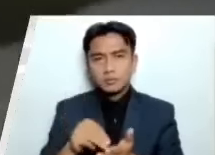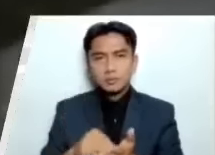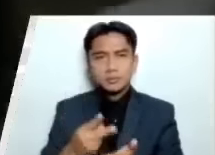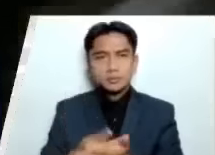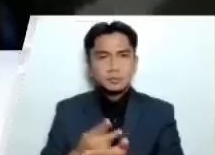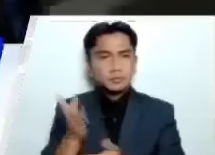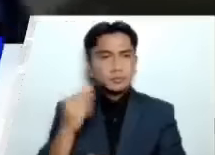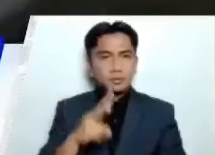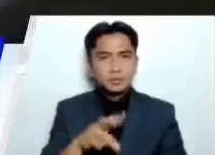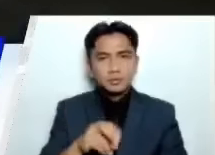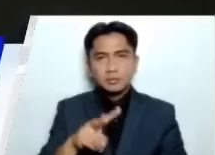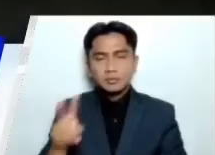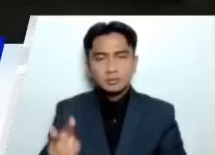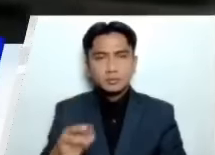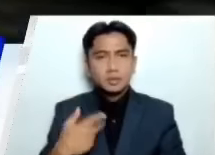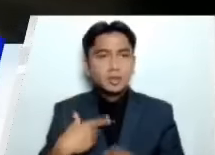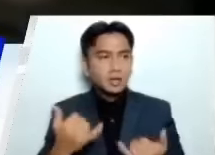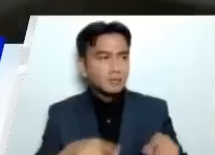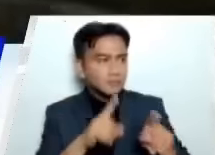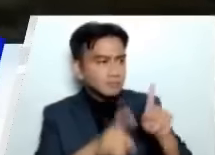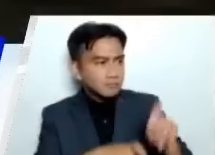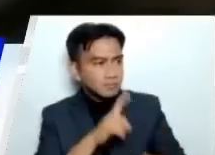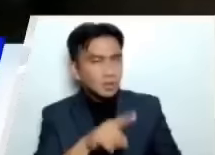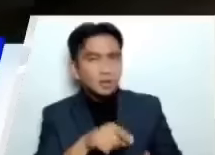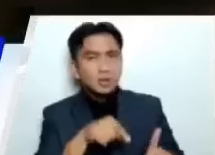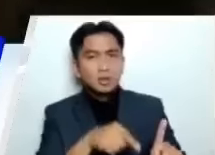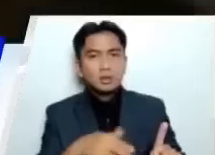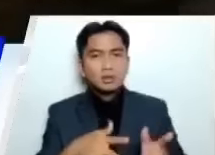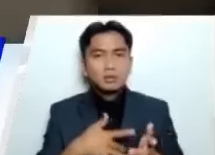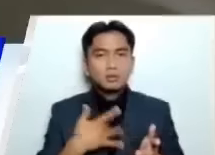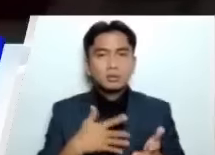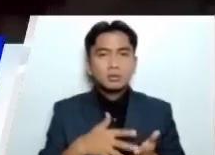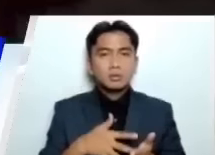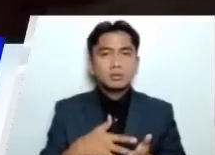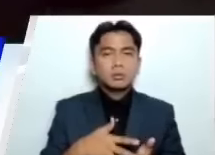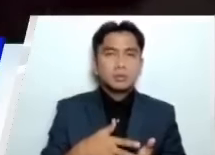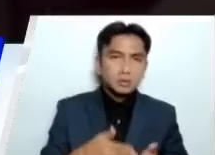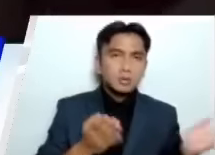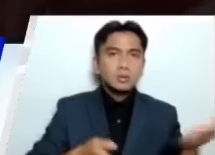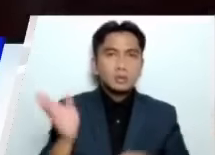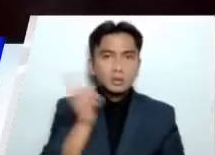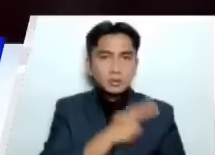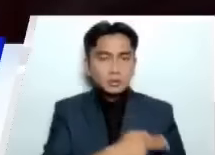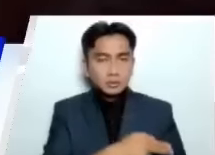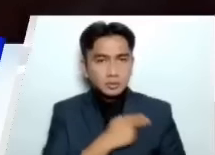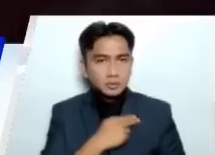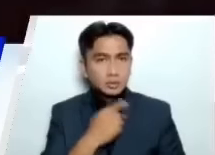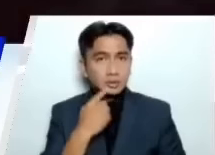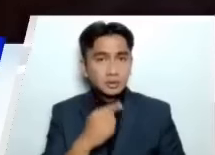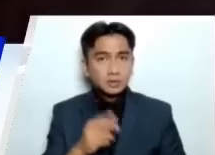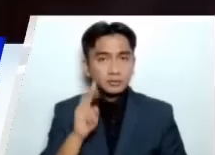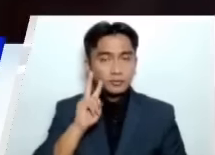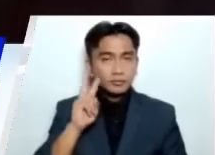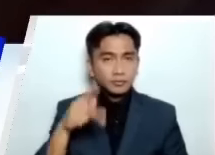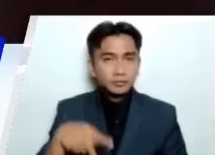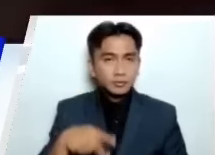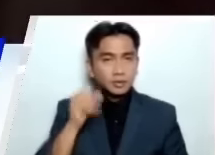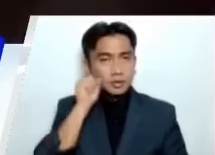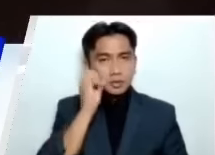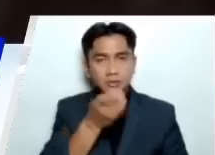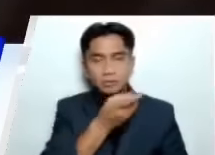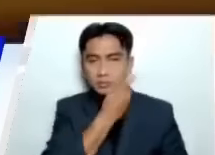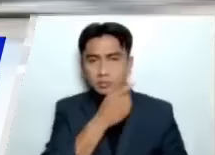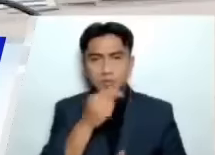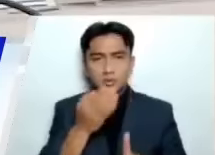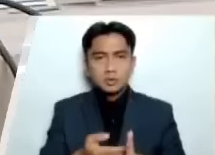ginigisa sa kamera, nanghina siya at isinugod sa Veterans Memorial Medical Center. Ayon kay VP Sara, 150 over 100 ang presyon